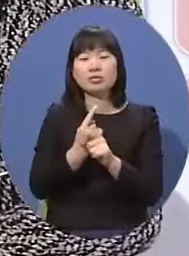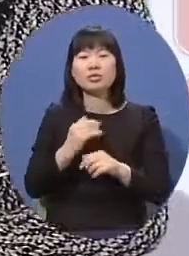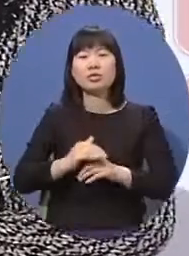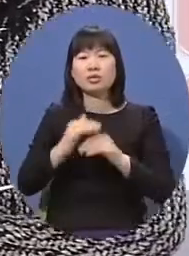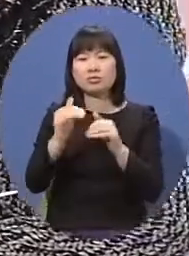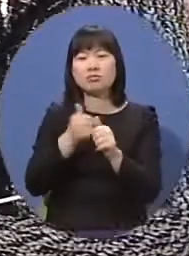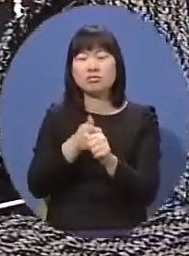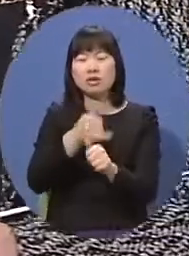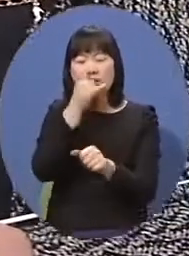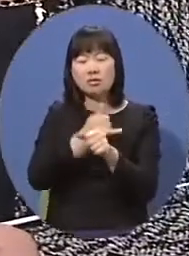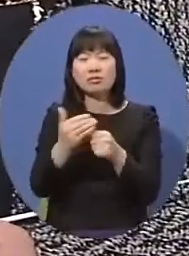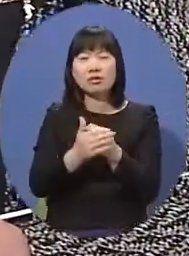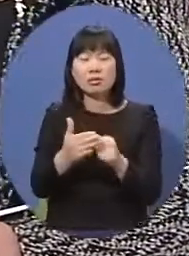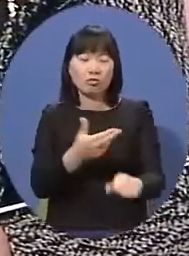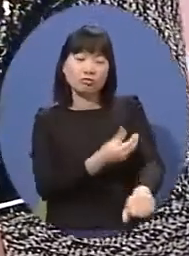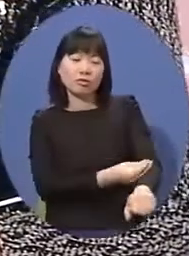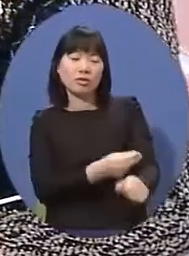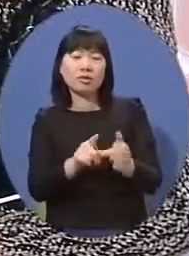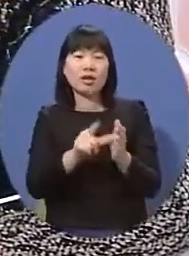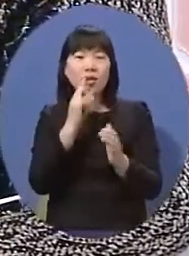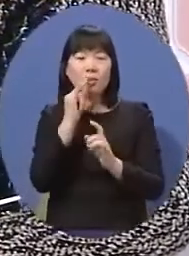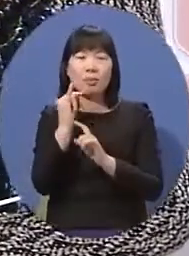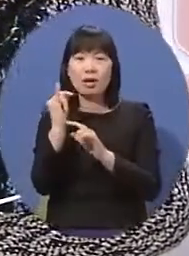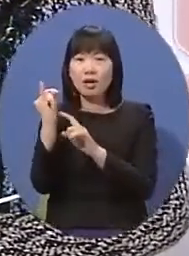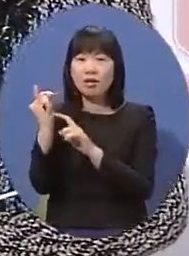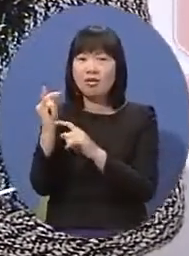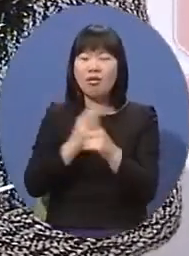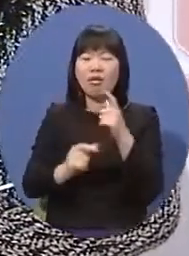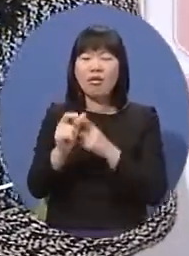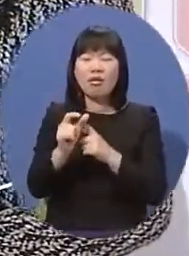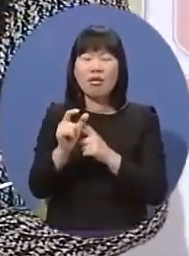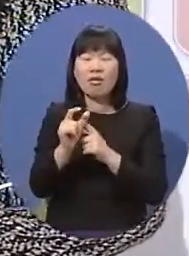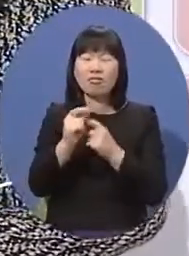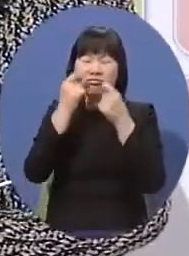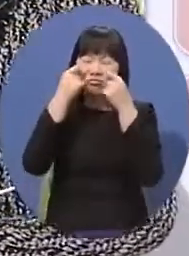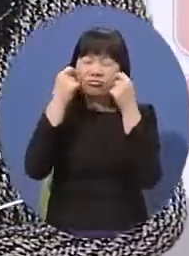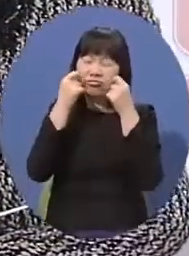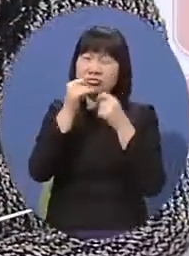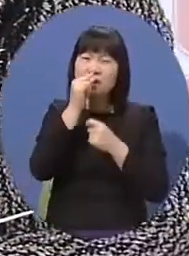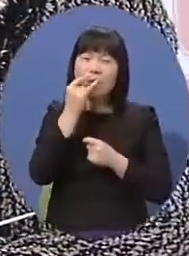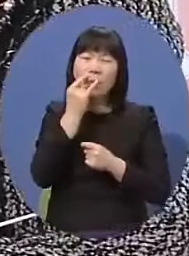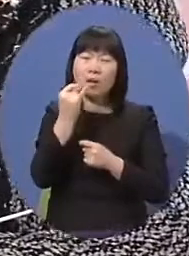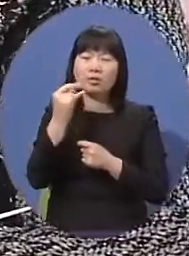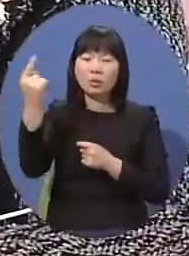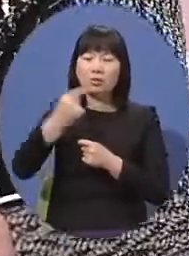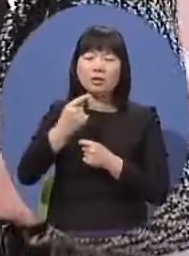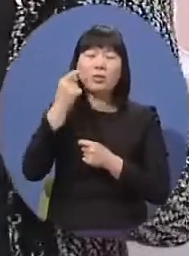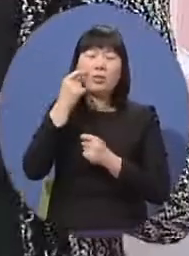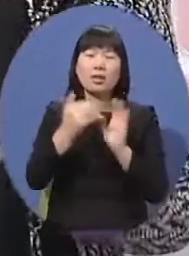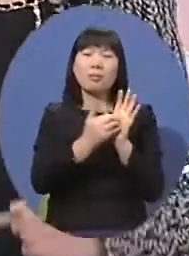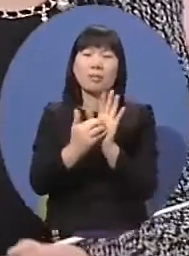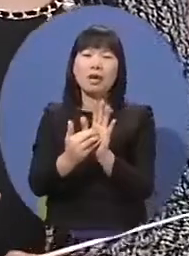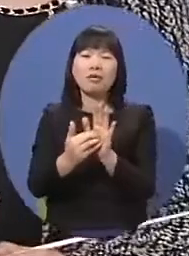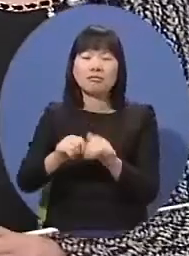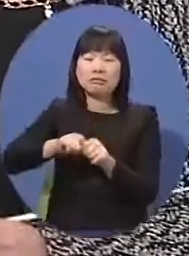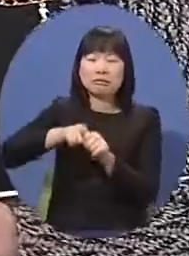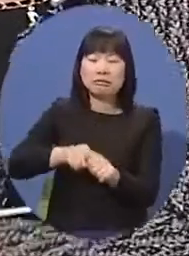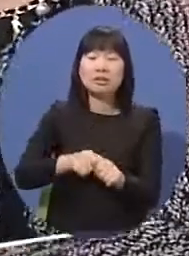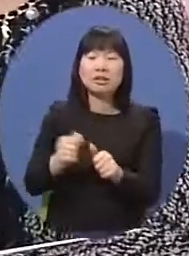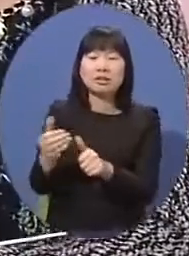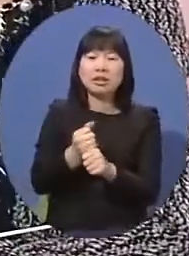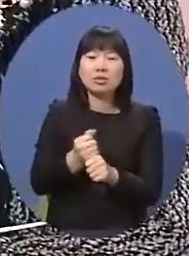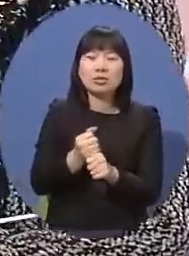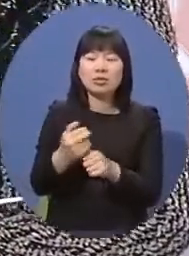뒤따라요. 주사 맞힐 때도 엄마 있으면 더 산란하고 막 울고 그런다고 엄마도 못 들어오게 하고 애 강제적으로